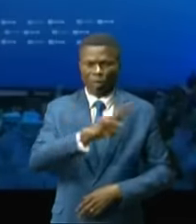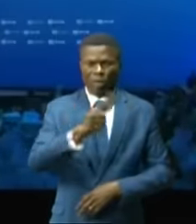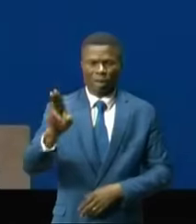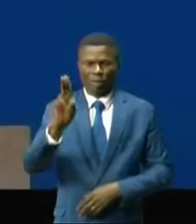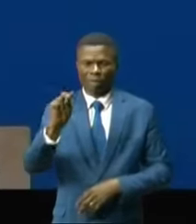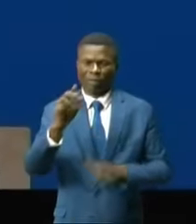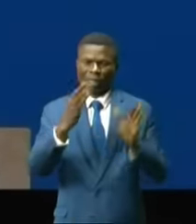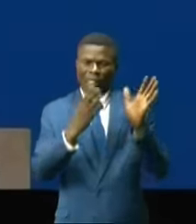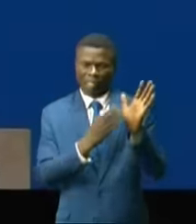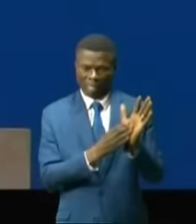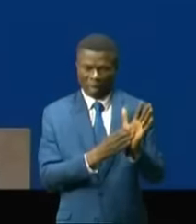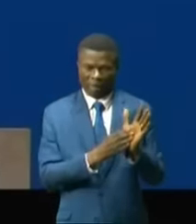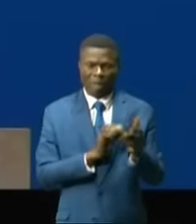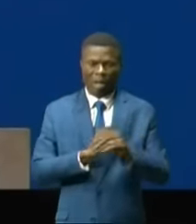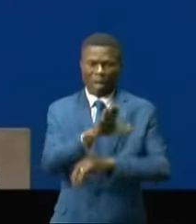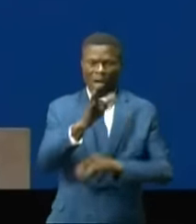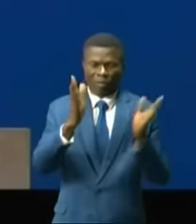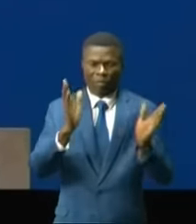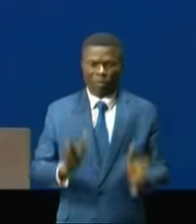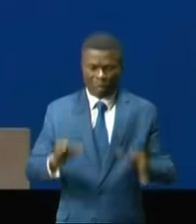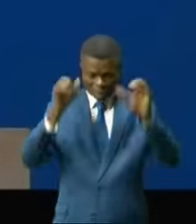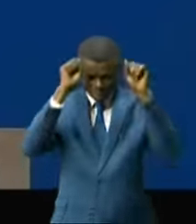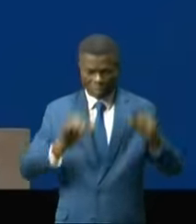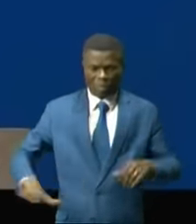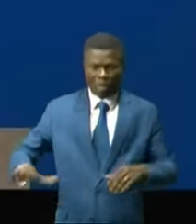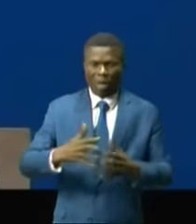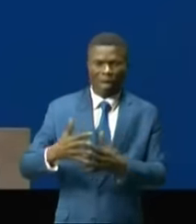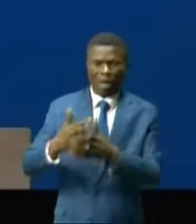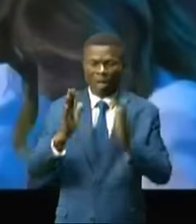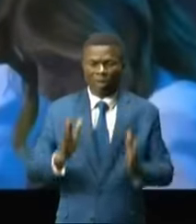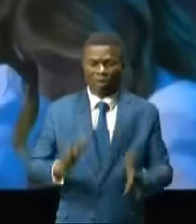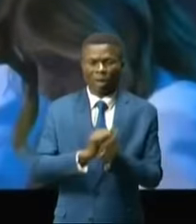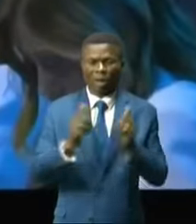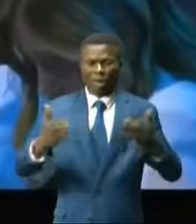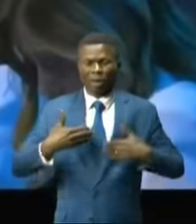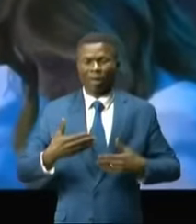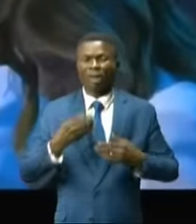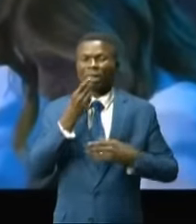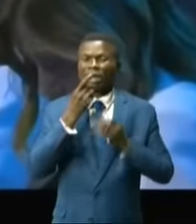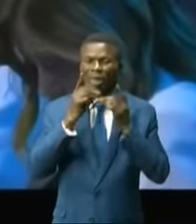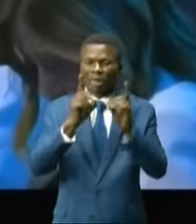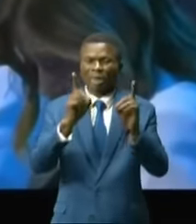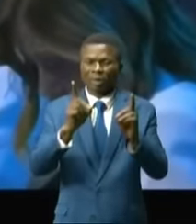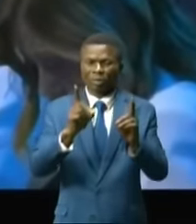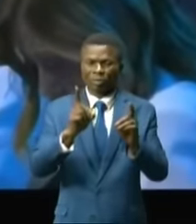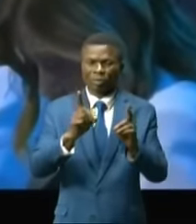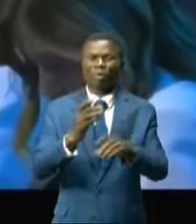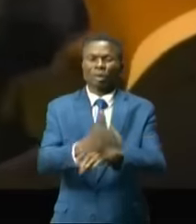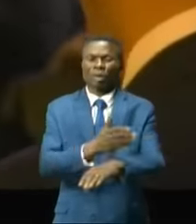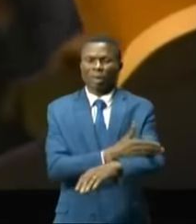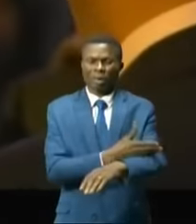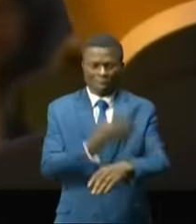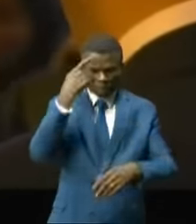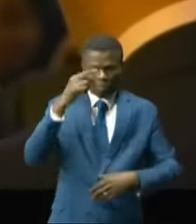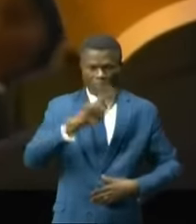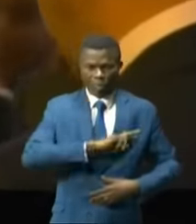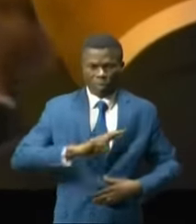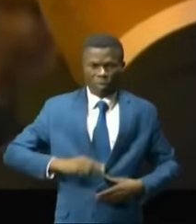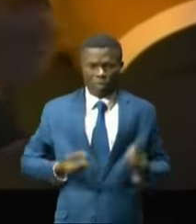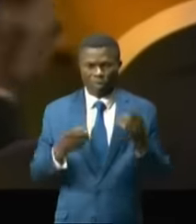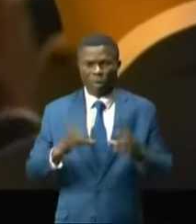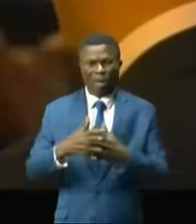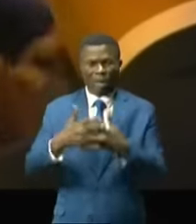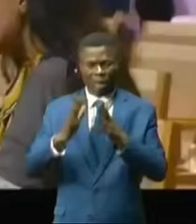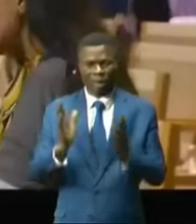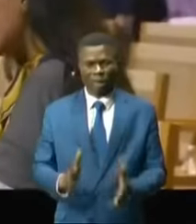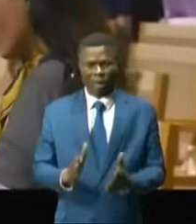selon John Kerry, envoyé spécial du président des États-Unis pour le climat. Cette déclaration est un pas en avant pour la RDC et ses partenaires,